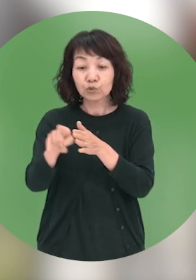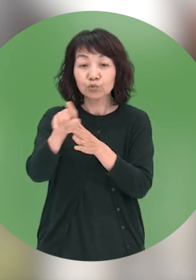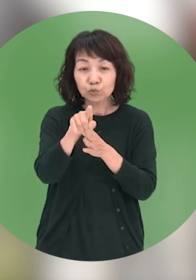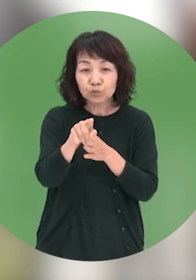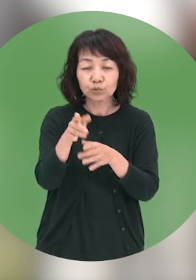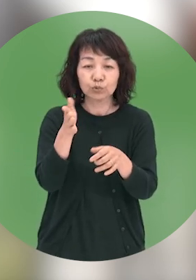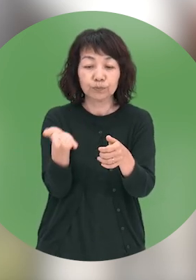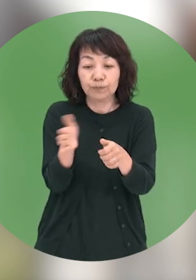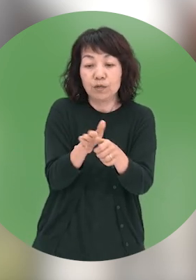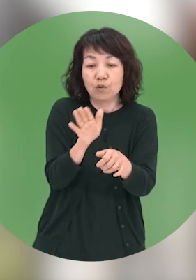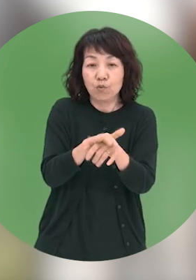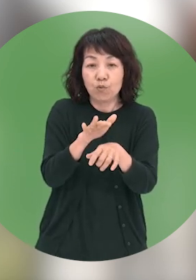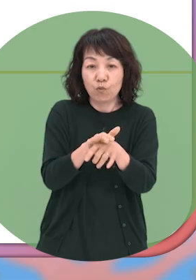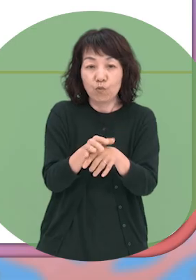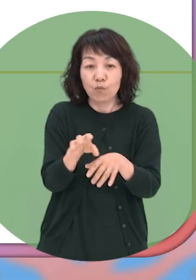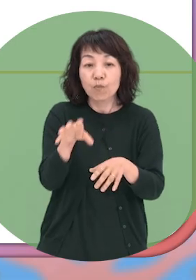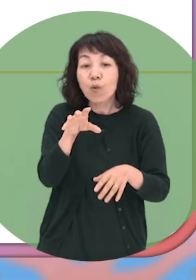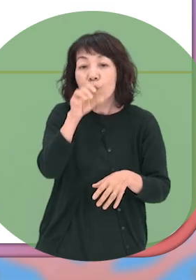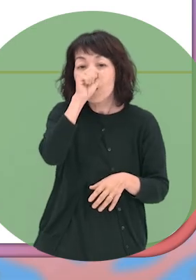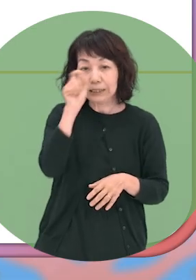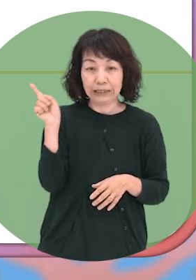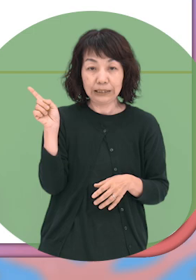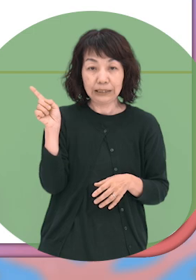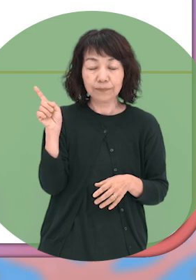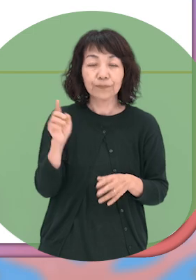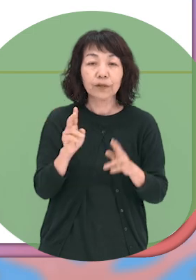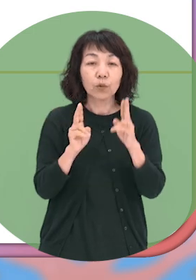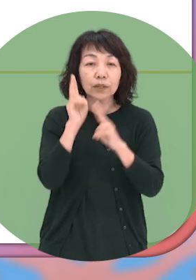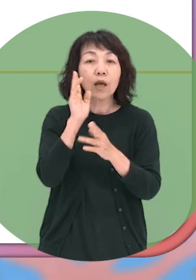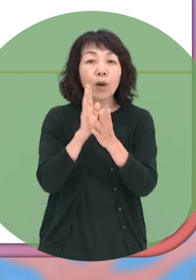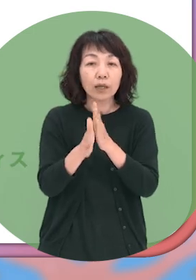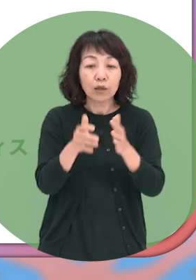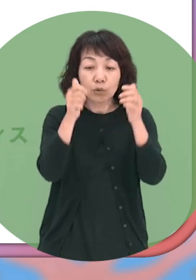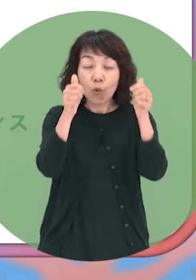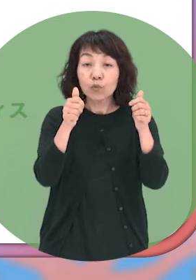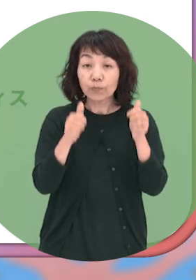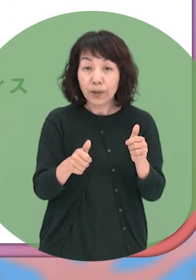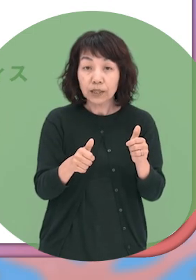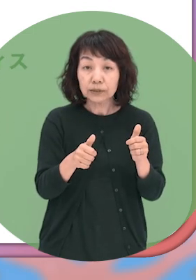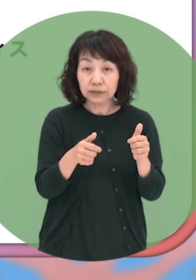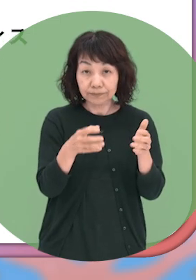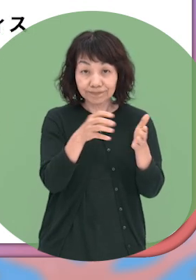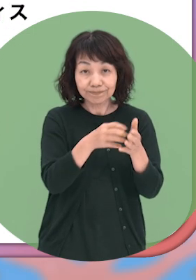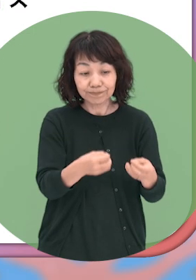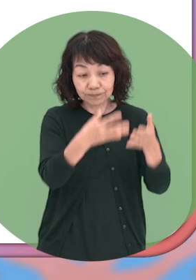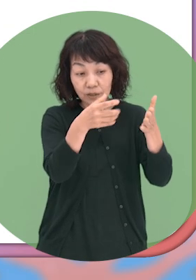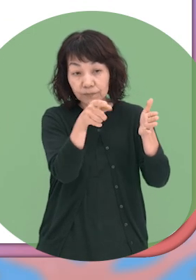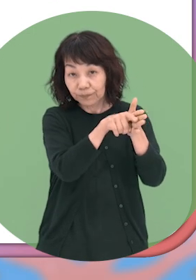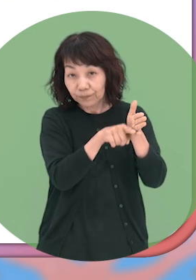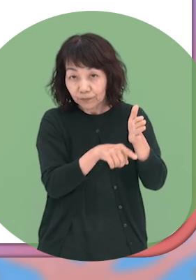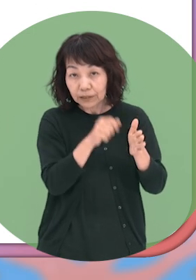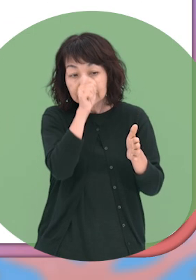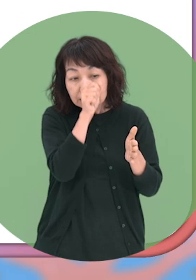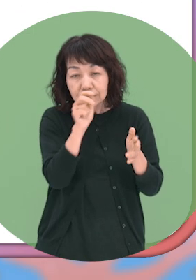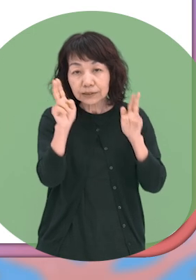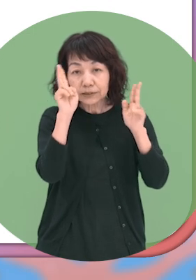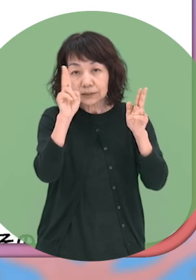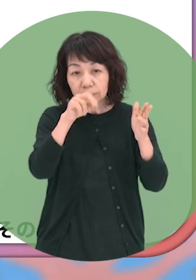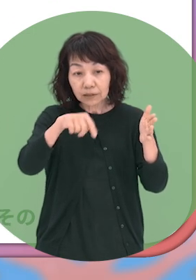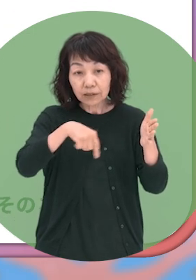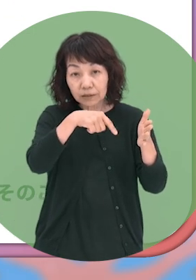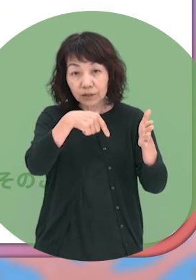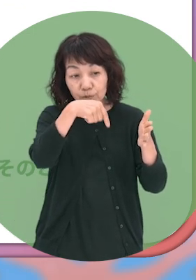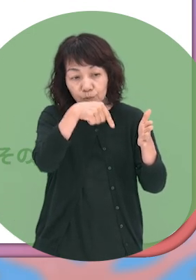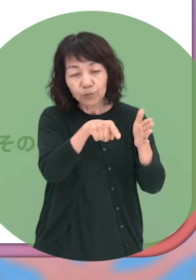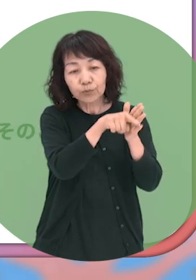ざまなメリットがあります。 県のホームページなどで人材育成に優れた企業として紹介されるから、会社